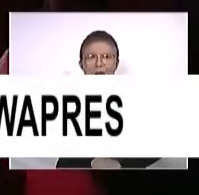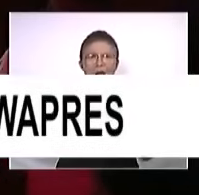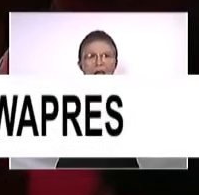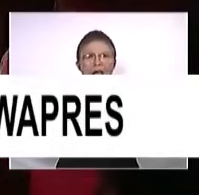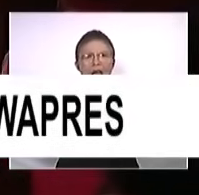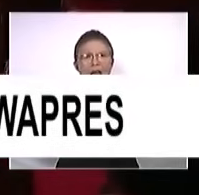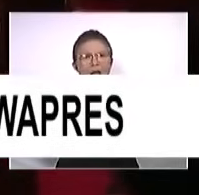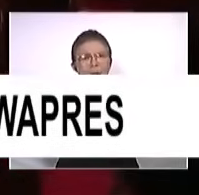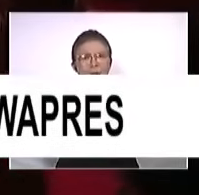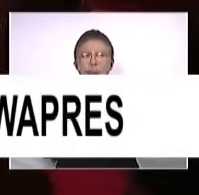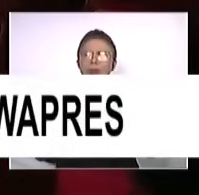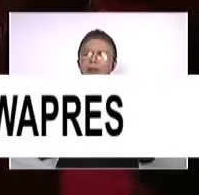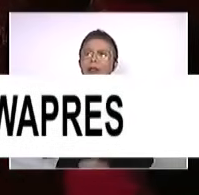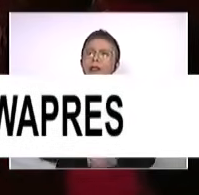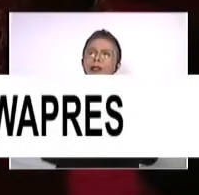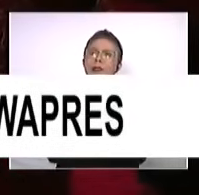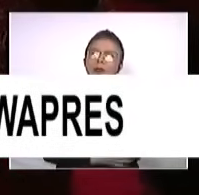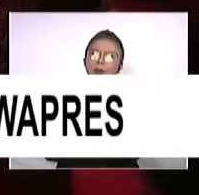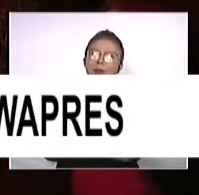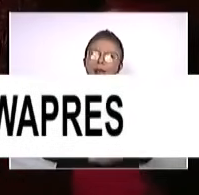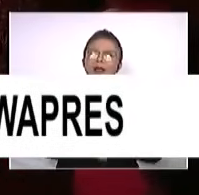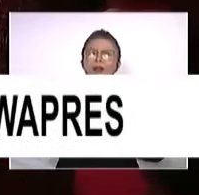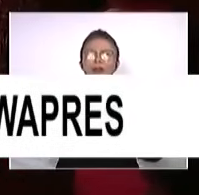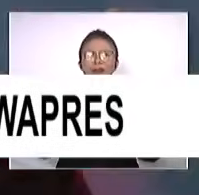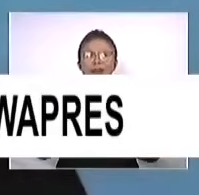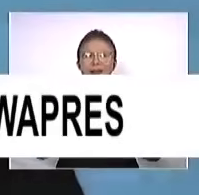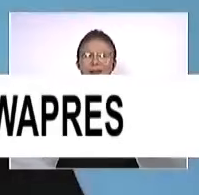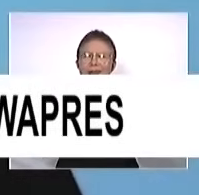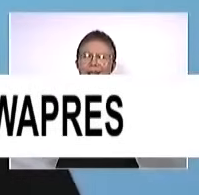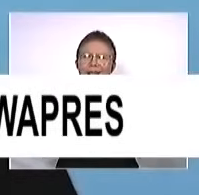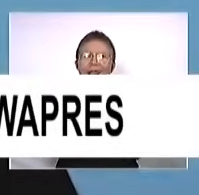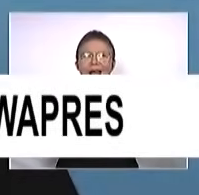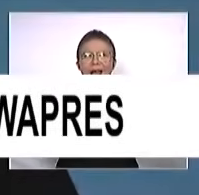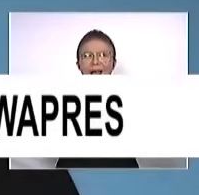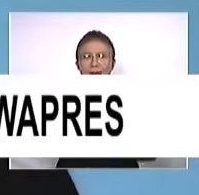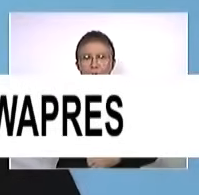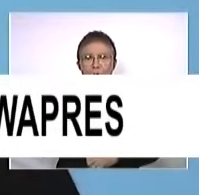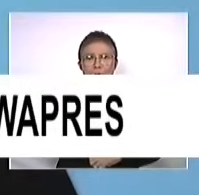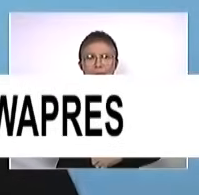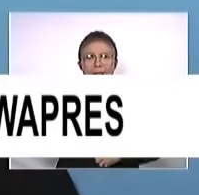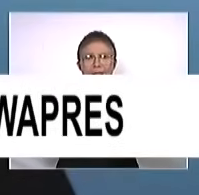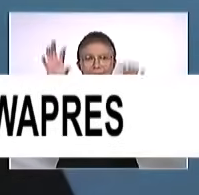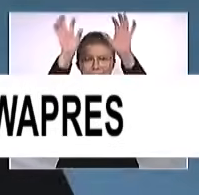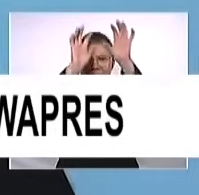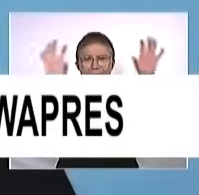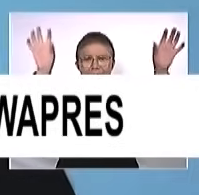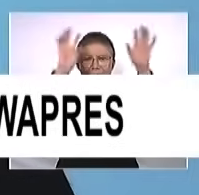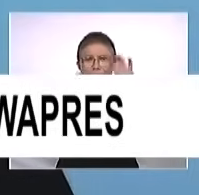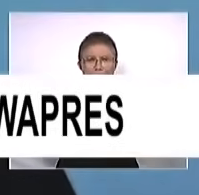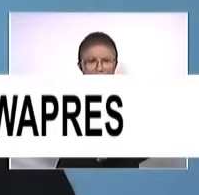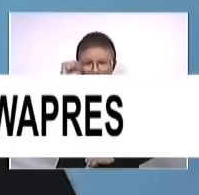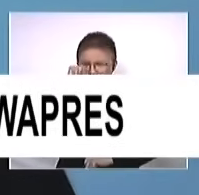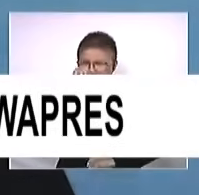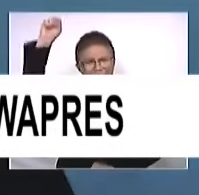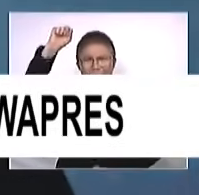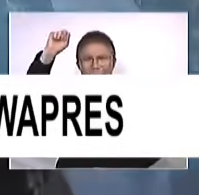mudah dicerna itu harus kita angkat nah itu yang harus disampaikan oleh eh cawapres maupun capres yang berdebat nanti